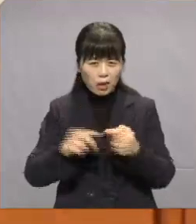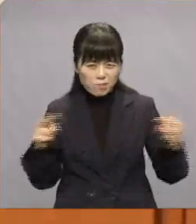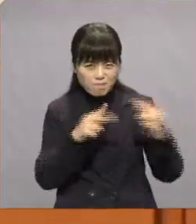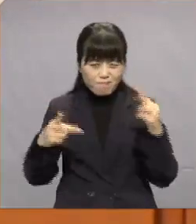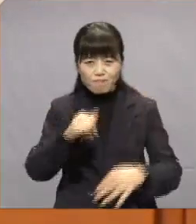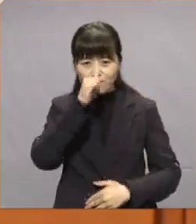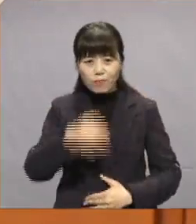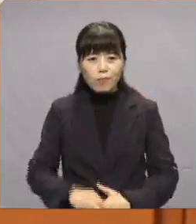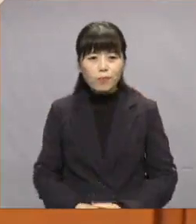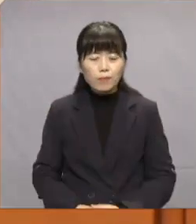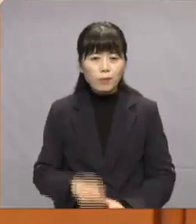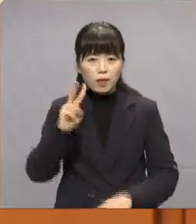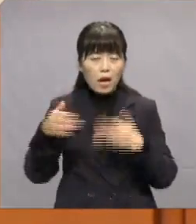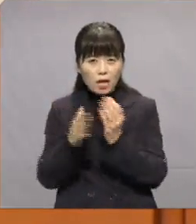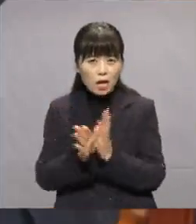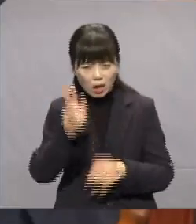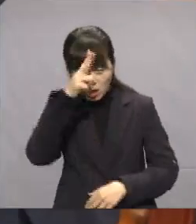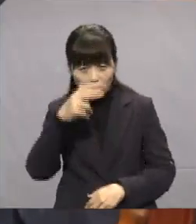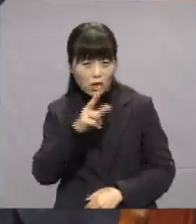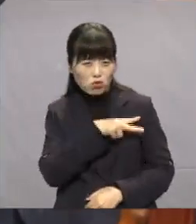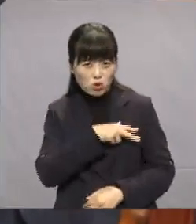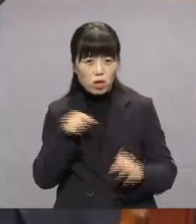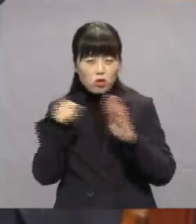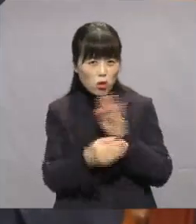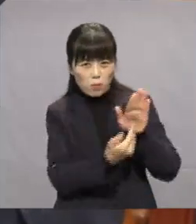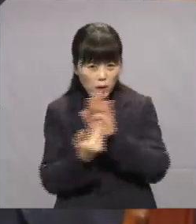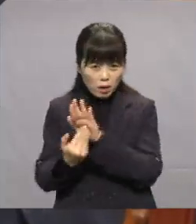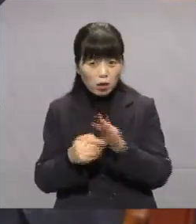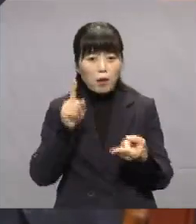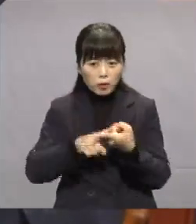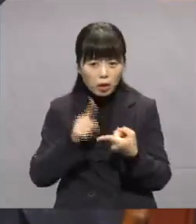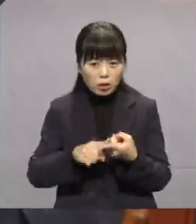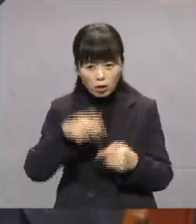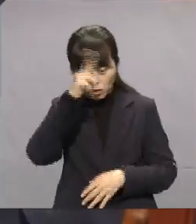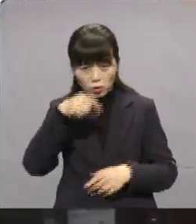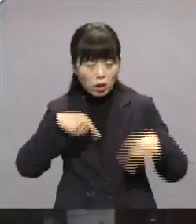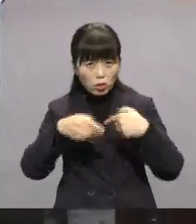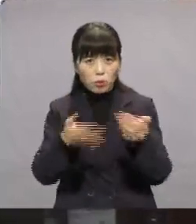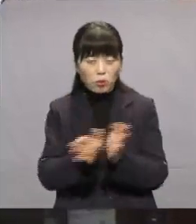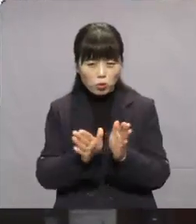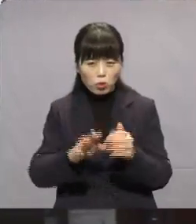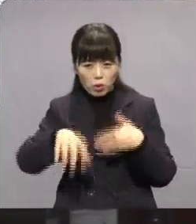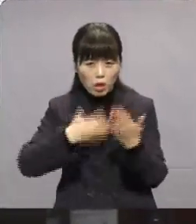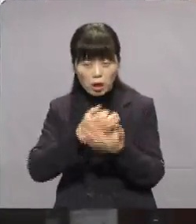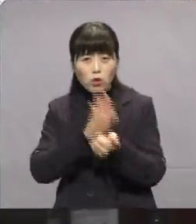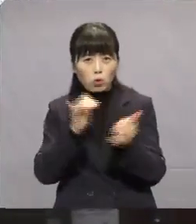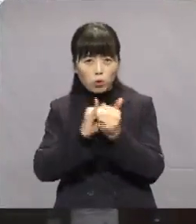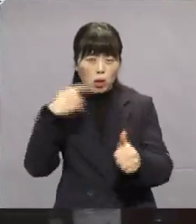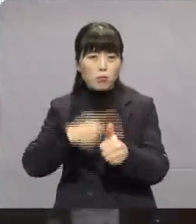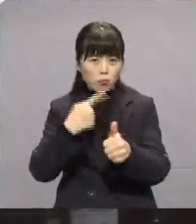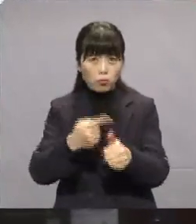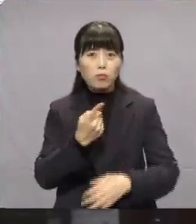오갔습니다. 야당은 경찰이 의원들의 출입을 막은 것을 거론하며 경찰 지휘부를 향해 내란 동조자라며